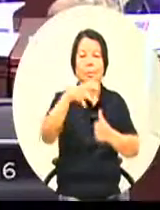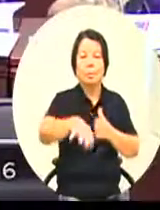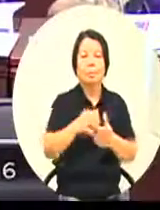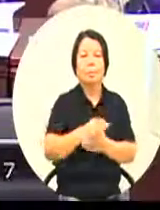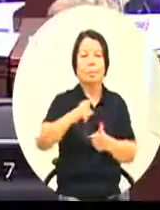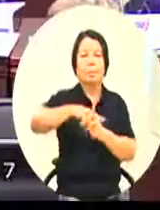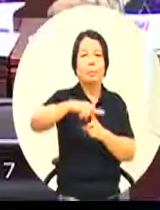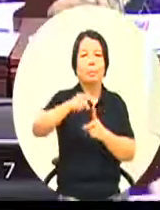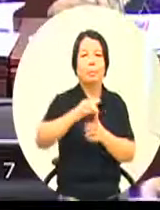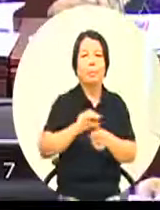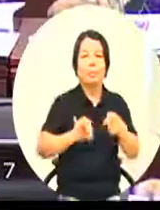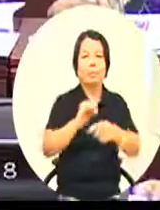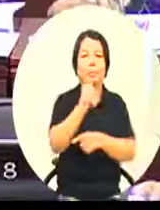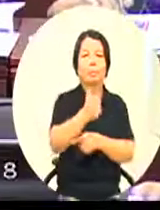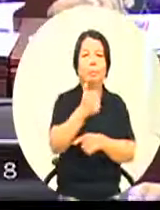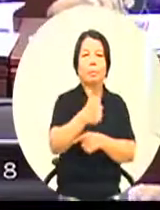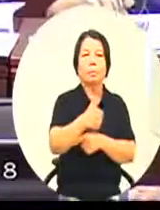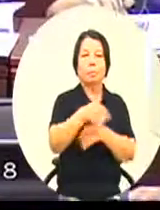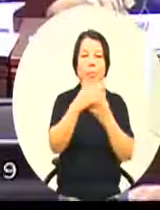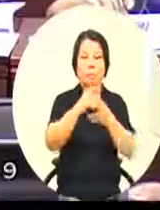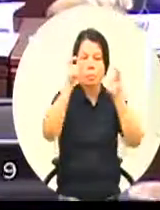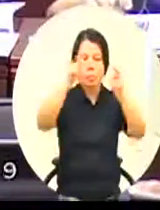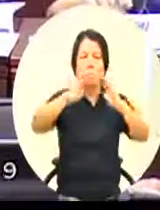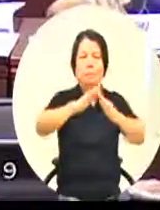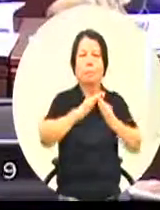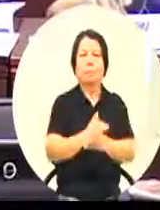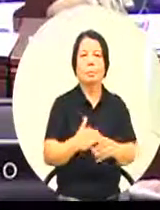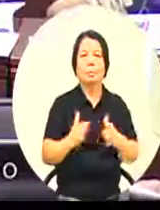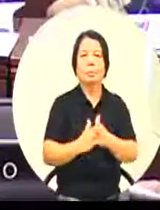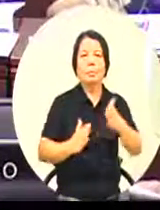是达到55%，那高雄市达到